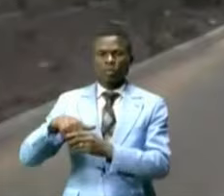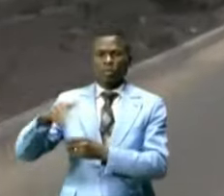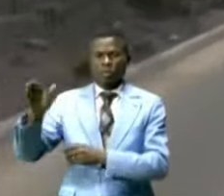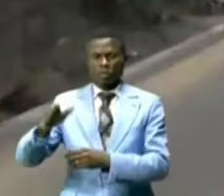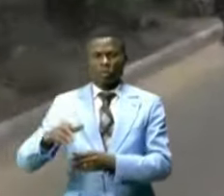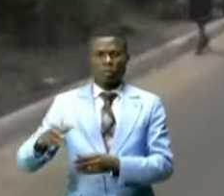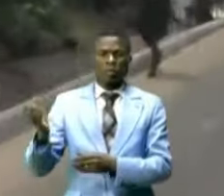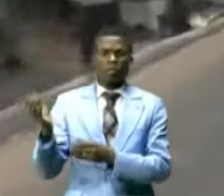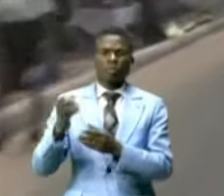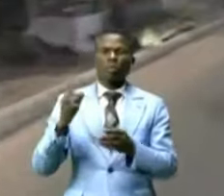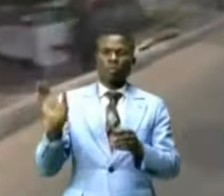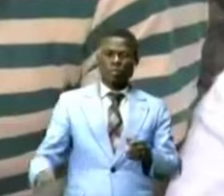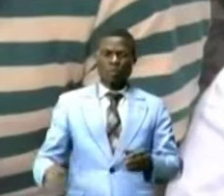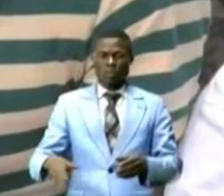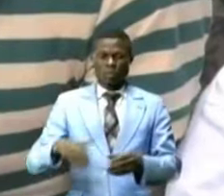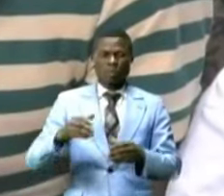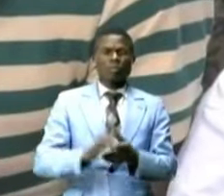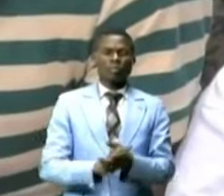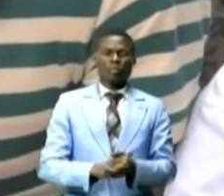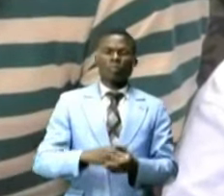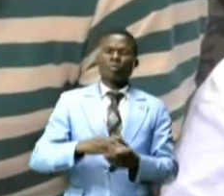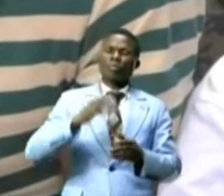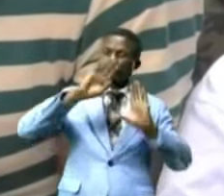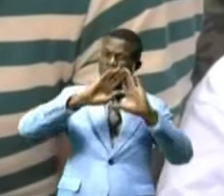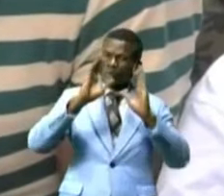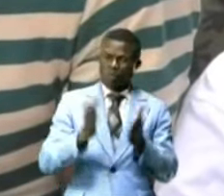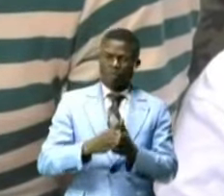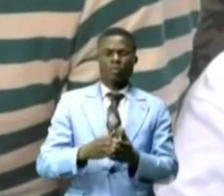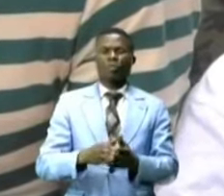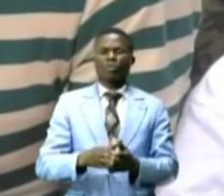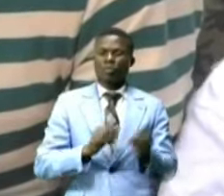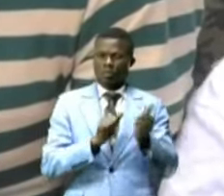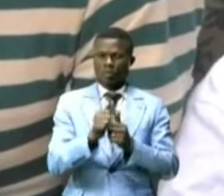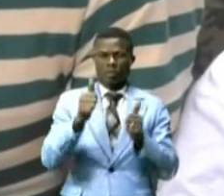transport, et comme il faut que je me directement à la pompage.